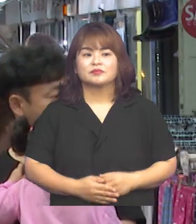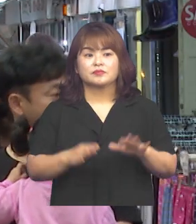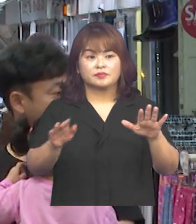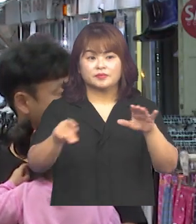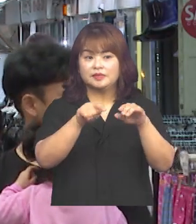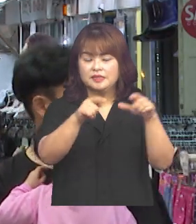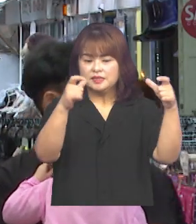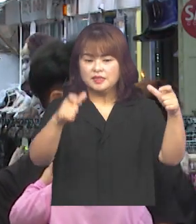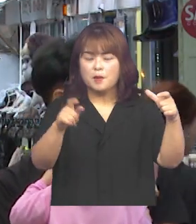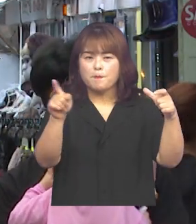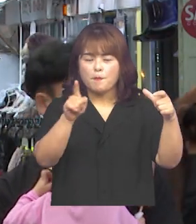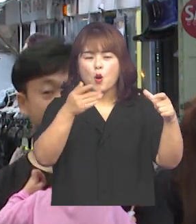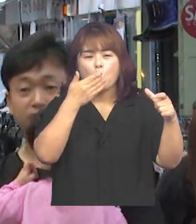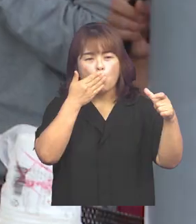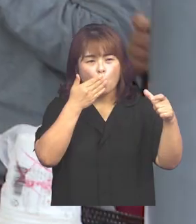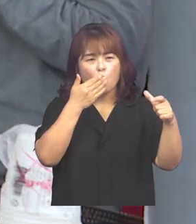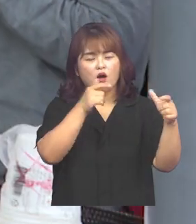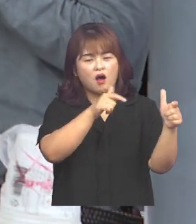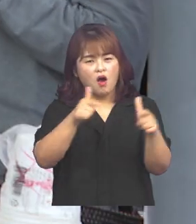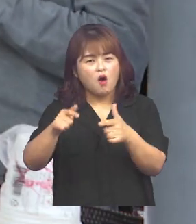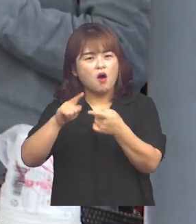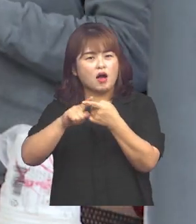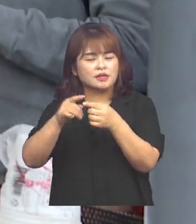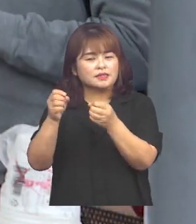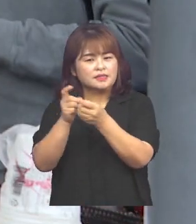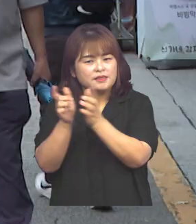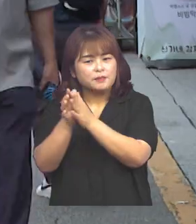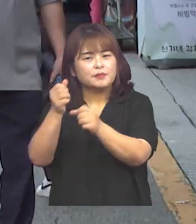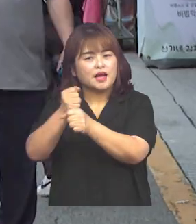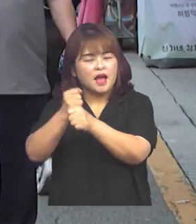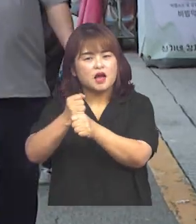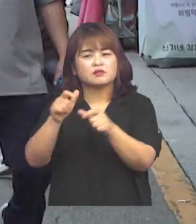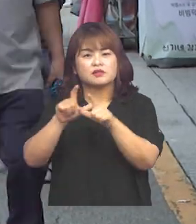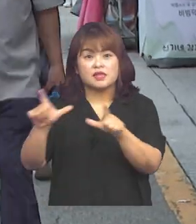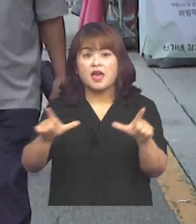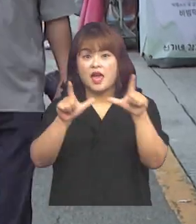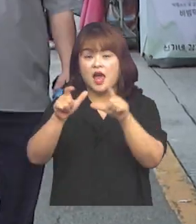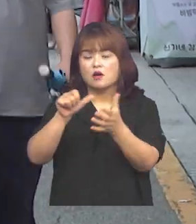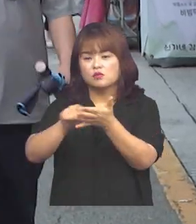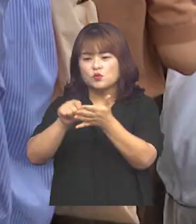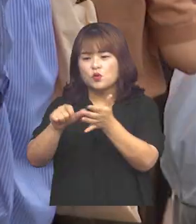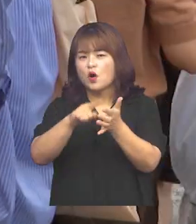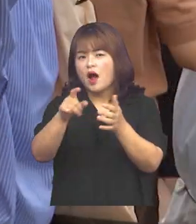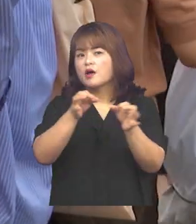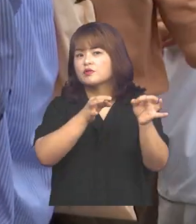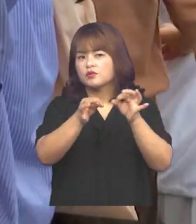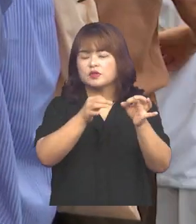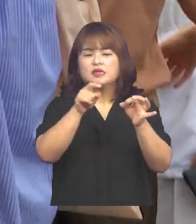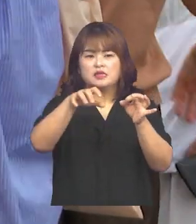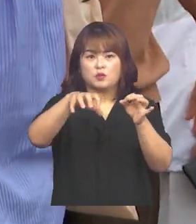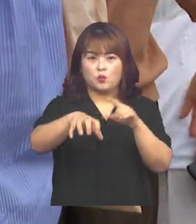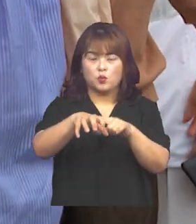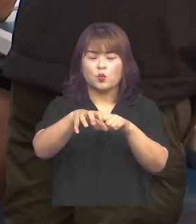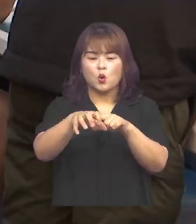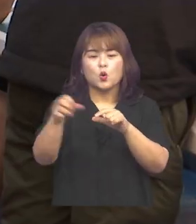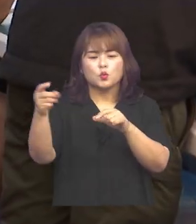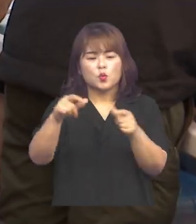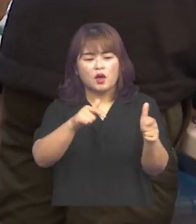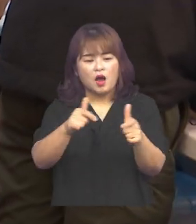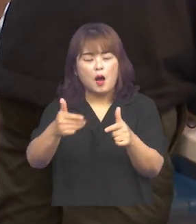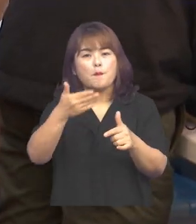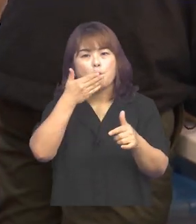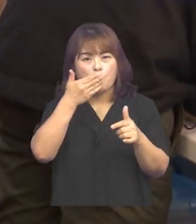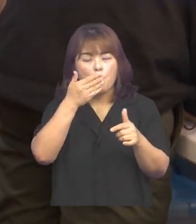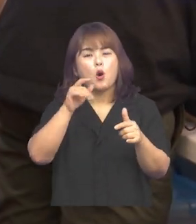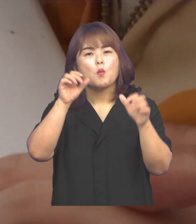별당마켓은 지역 내 먹거리와 수공예품, 생활용품을 제작하는 소상공인이 모인 별빛마당 로컬장 등